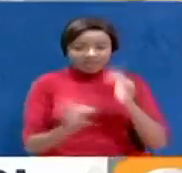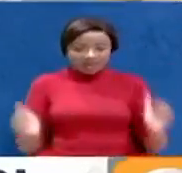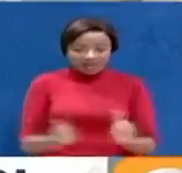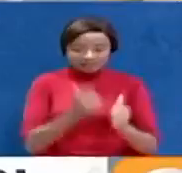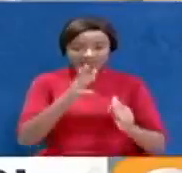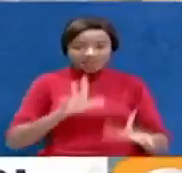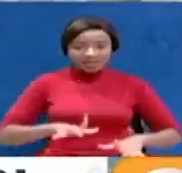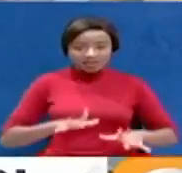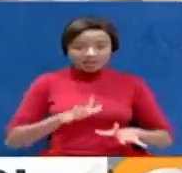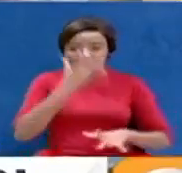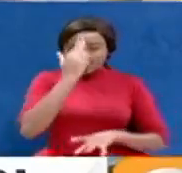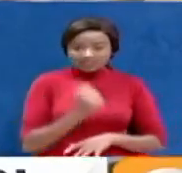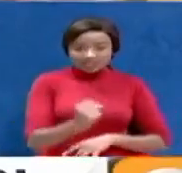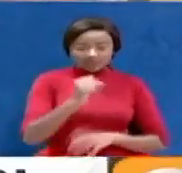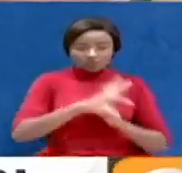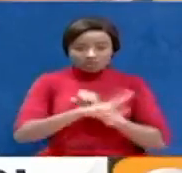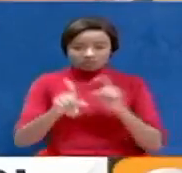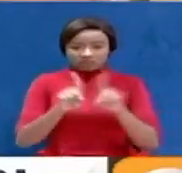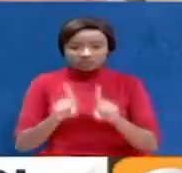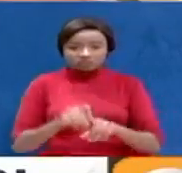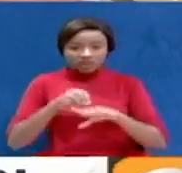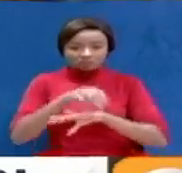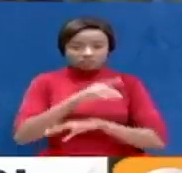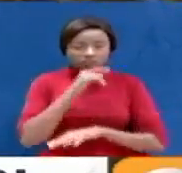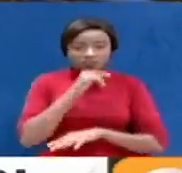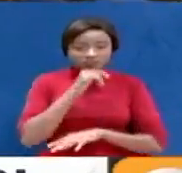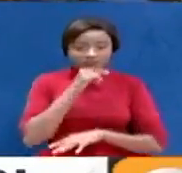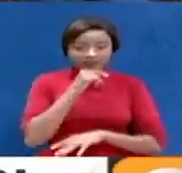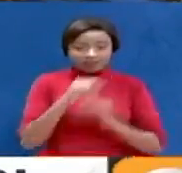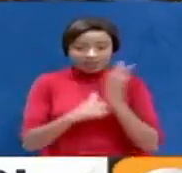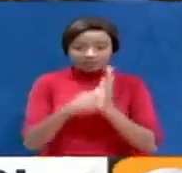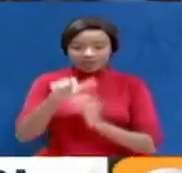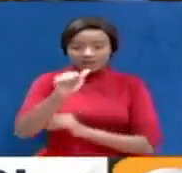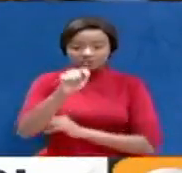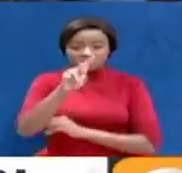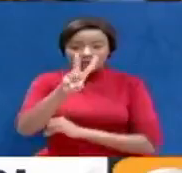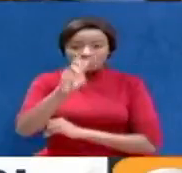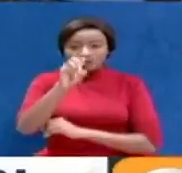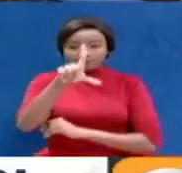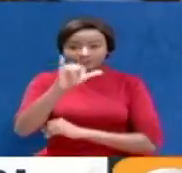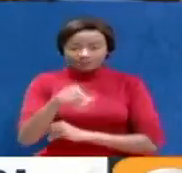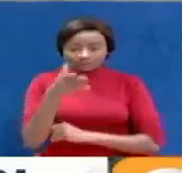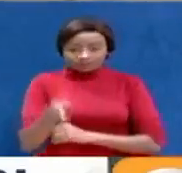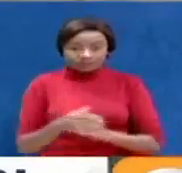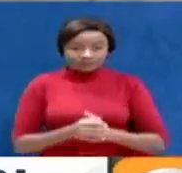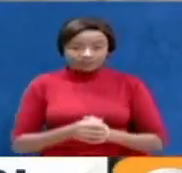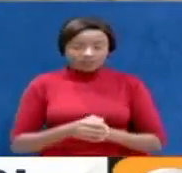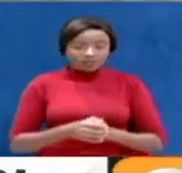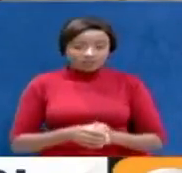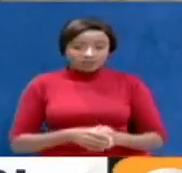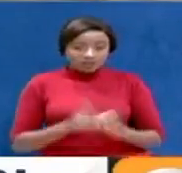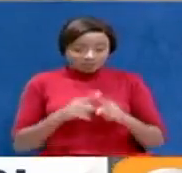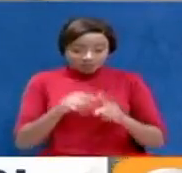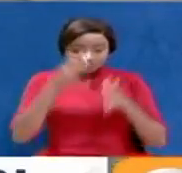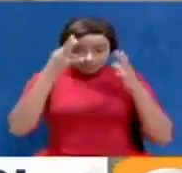kaunti ya Kajiado na kiongozi wa Koto Francis Atwoli. Aidha viongozi hao waliapa kutekeleza msimamo uliofikiwa katika mkutano